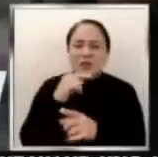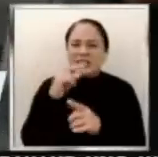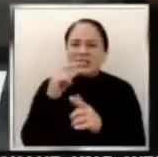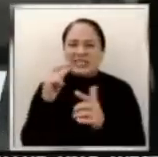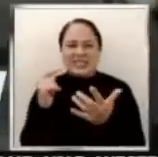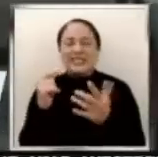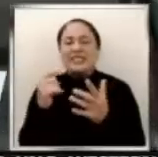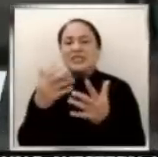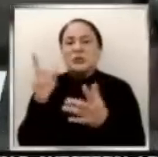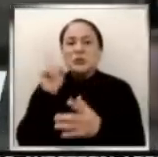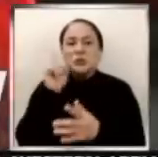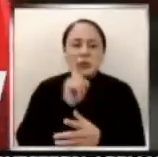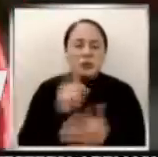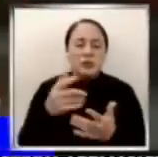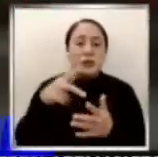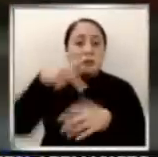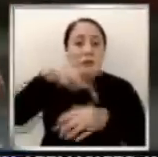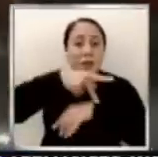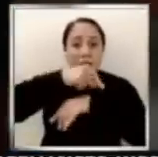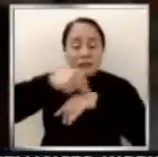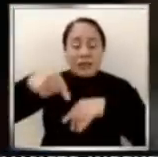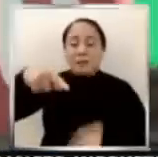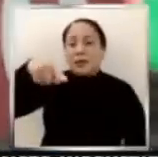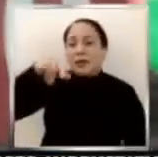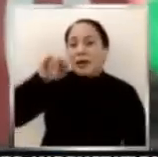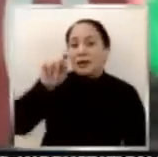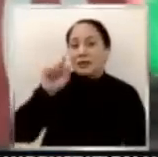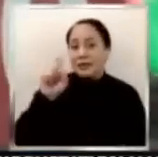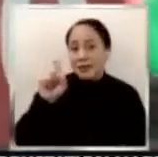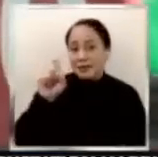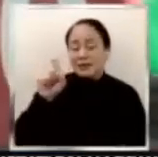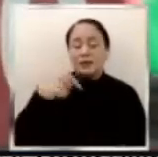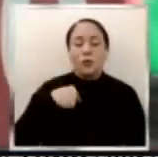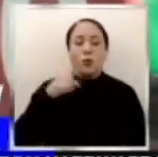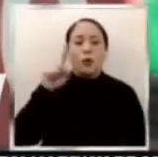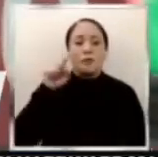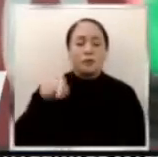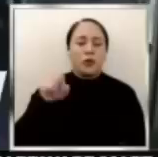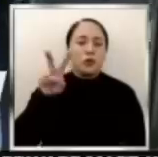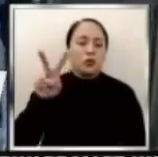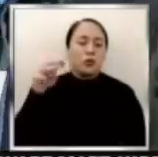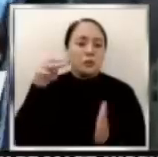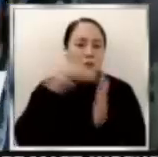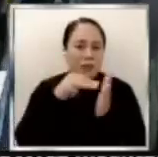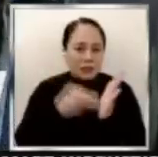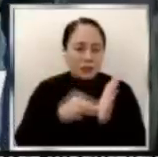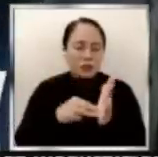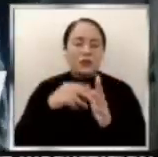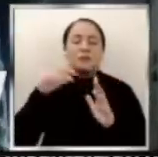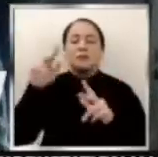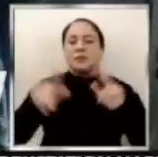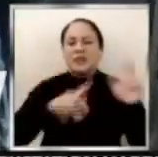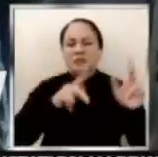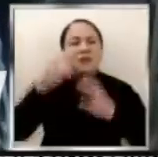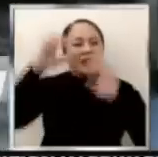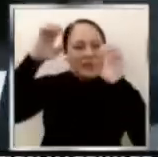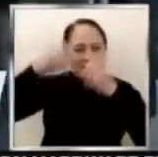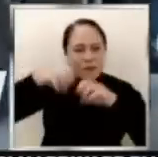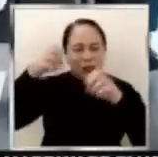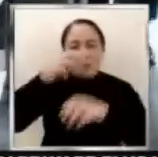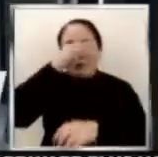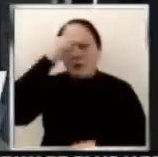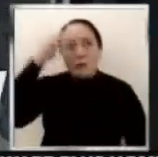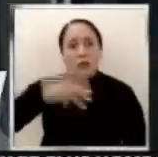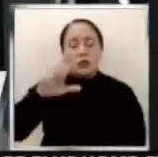Sa Paranaque Integrated Terminal Exchange o PTEX, 1.2 milyon na mga pasahero ang inaasahan mula March